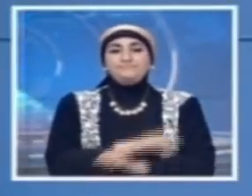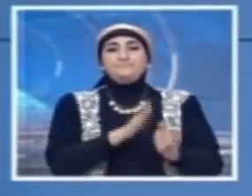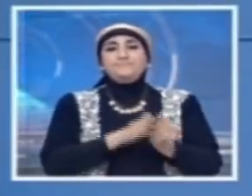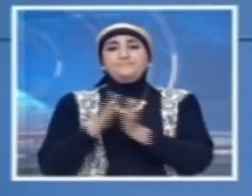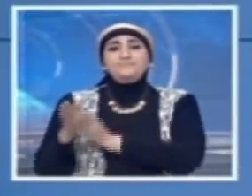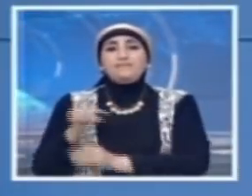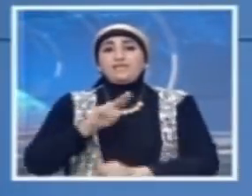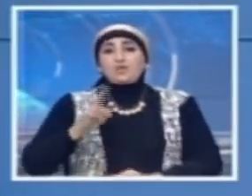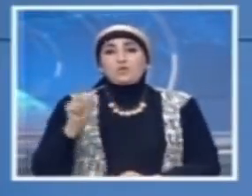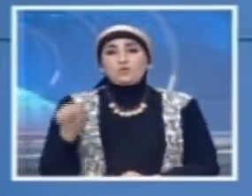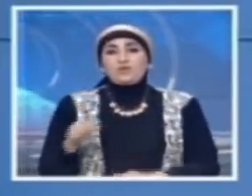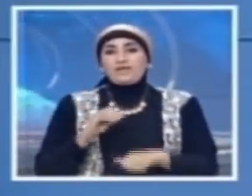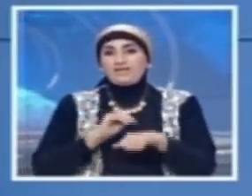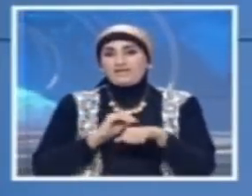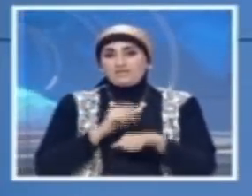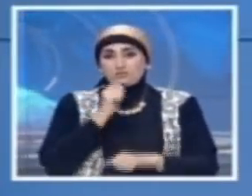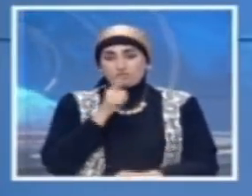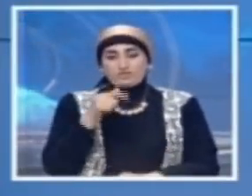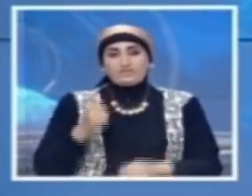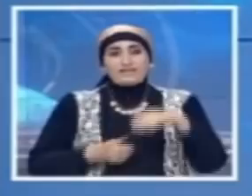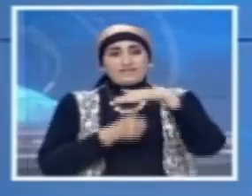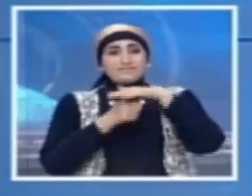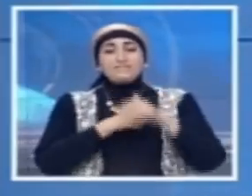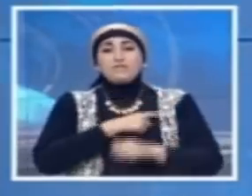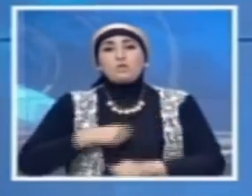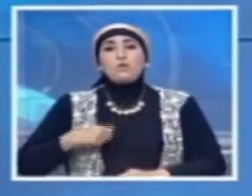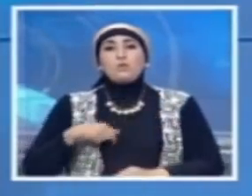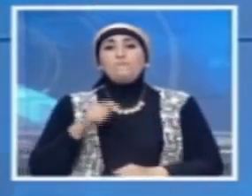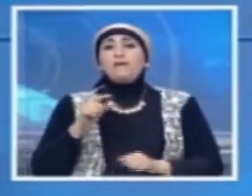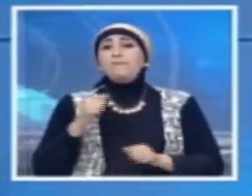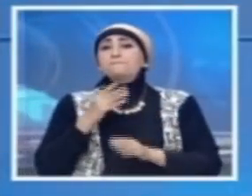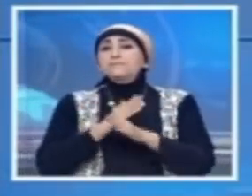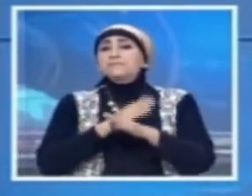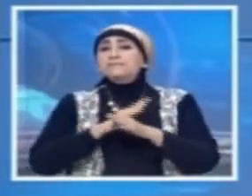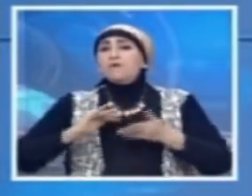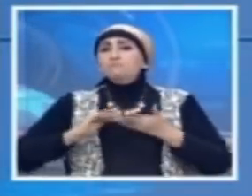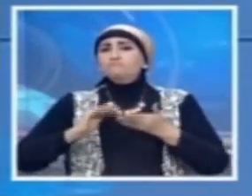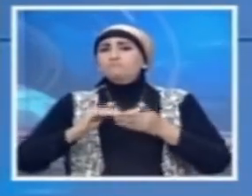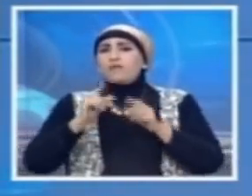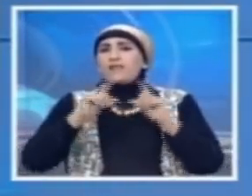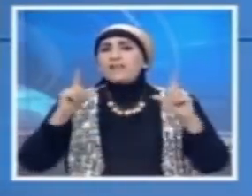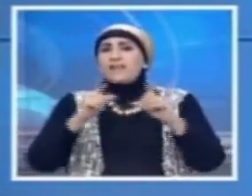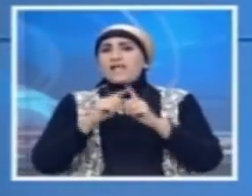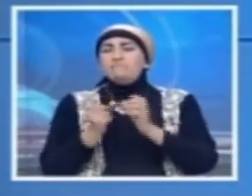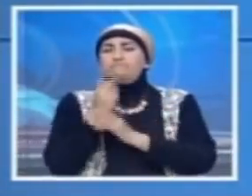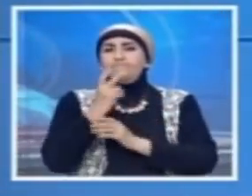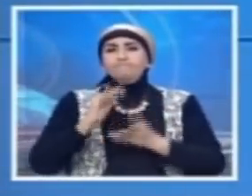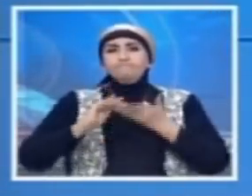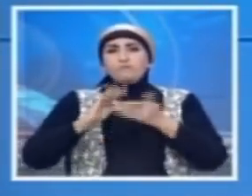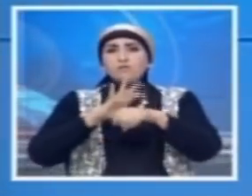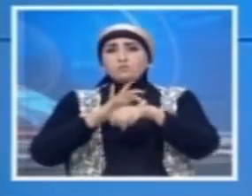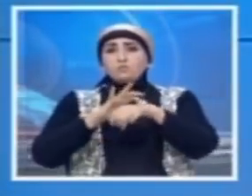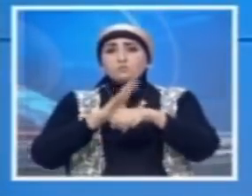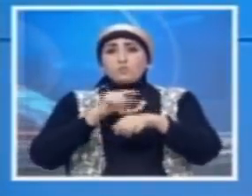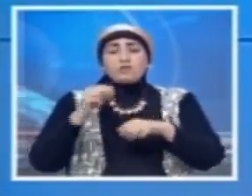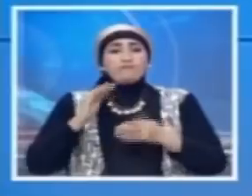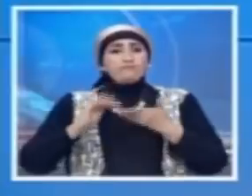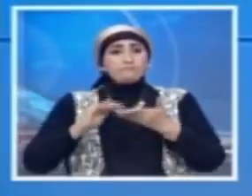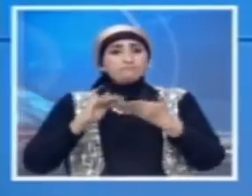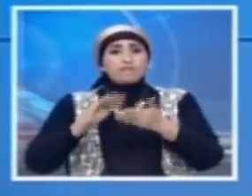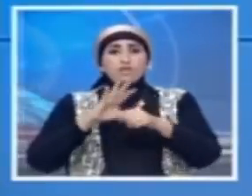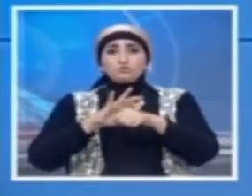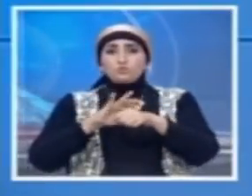من ناحية أخرى، أشاد رئيس الوزراء بجهود لجنة الاستغاثات الطبية بالمجلس في تقديم الرعاية